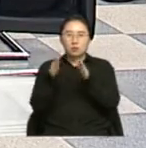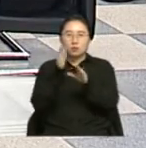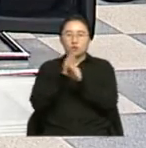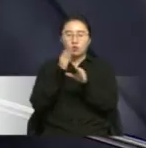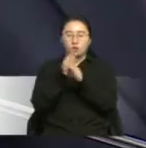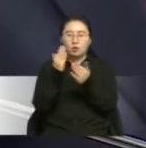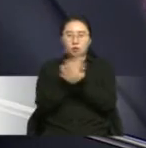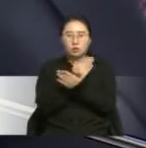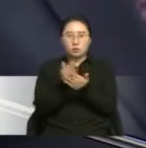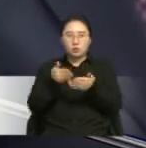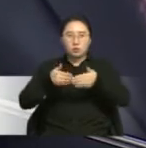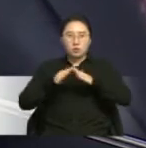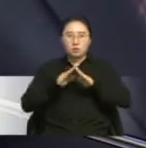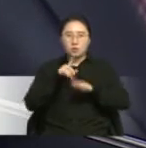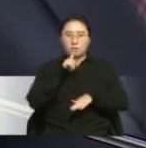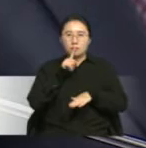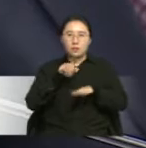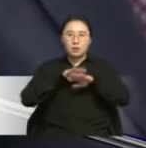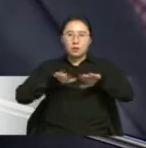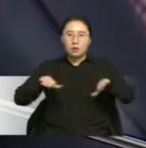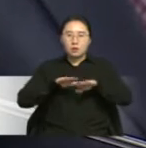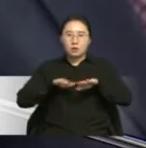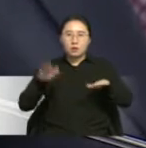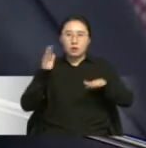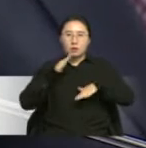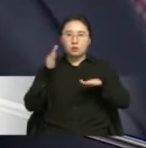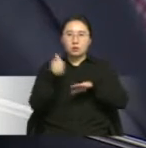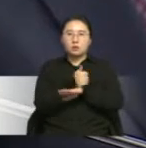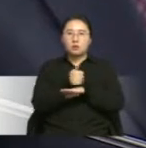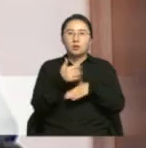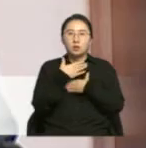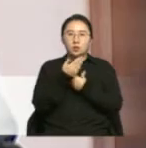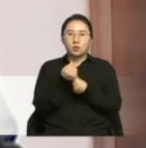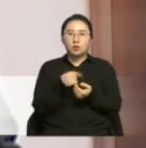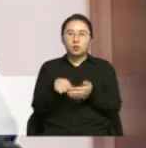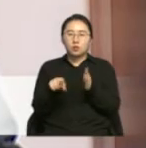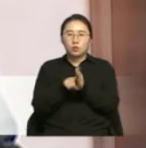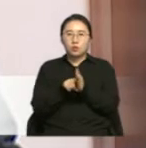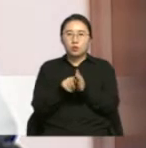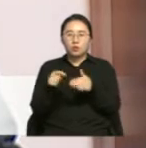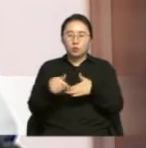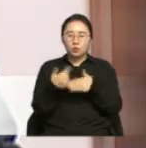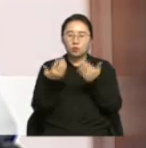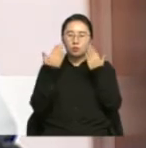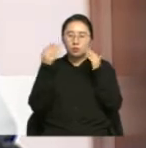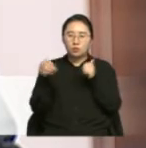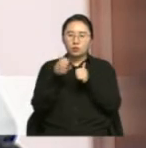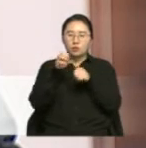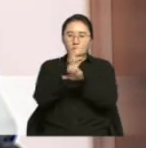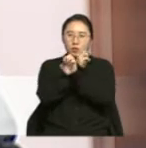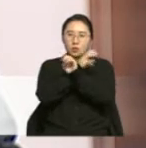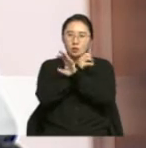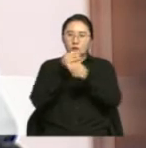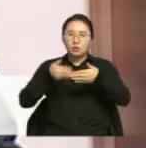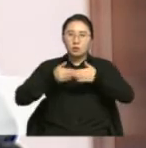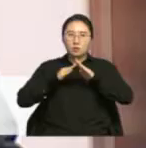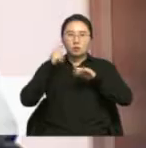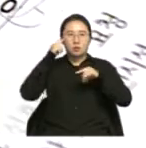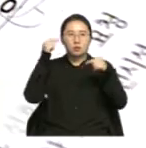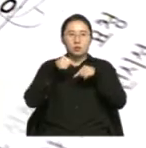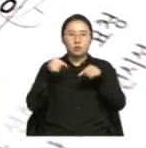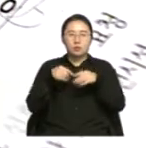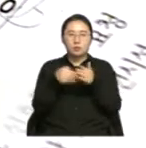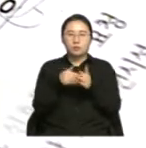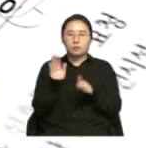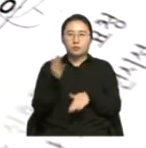중앙분리대를 설치하는 안건을 처리하고 학생들의 통해 안전을 위해 성일 초등학교 인근에 신호등을 설치하는 문제를 협의해